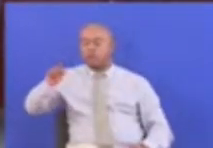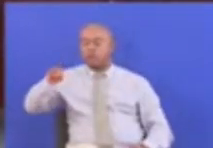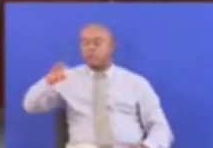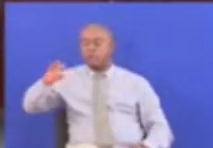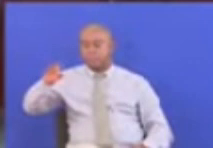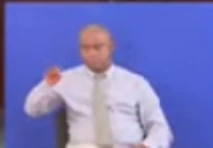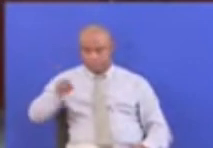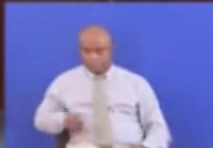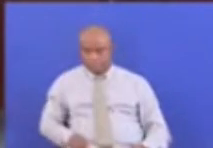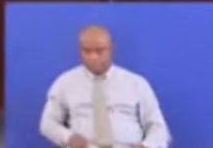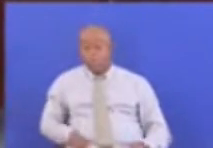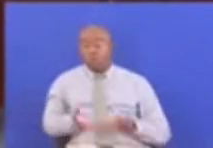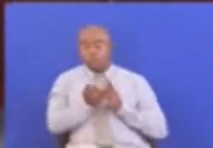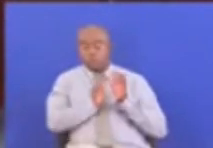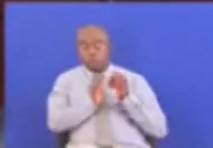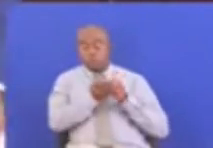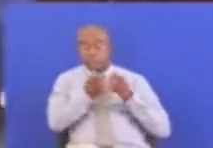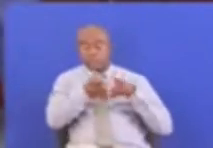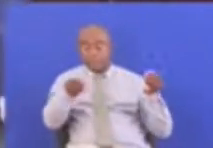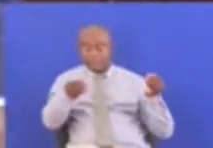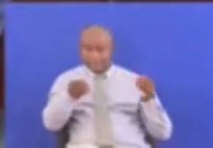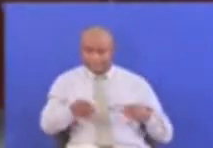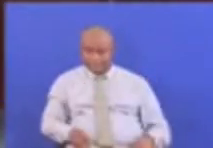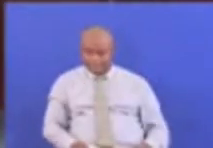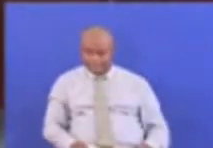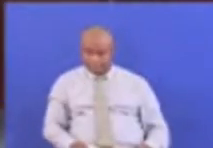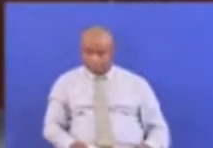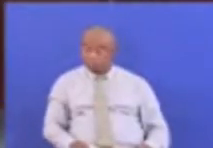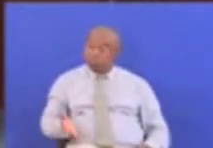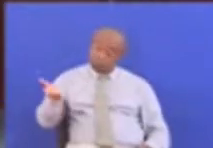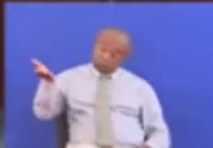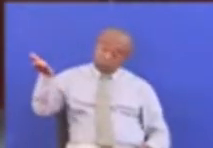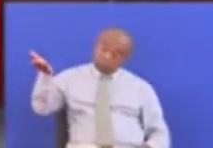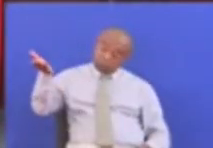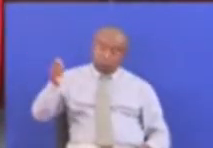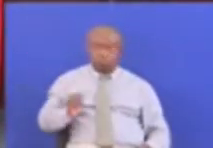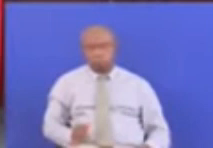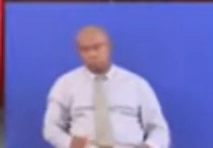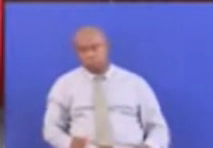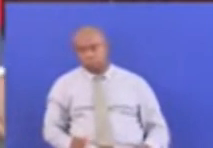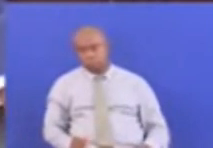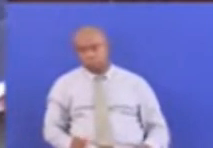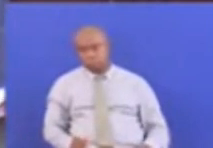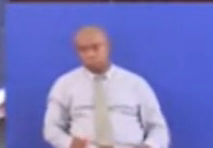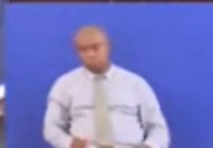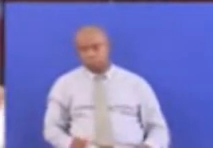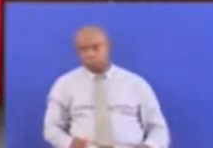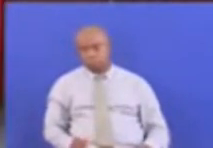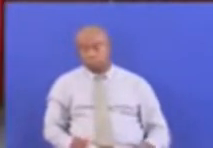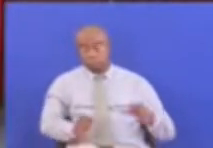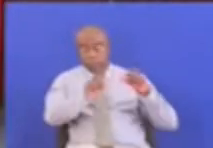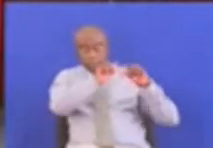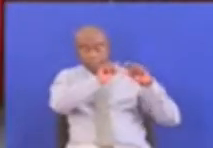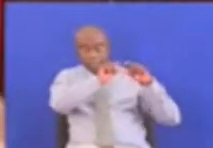hawapati madhara ambayo yanatokana na radioactive element. Lakini Mheshimiwa Spika, kifungu cha